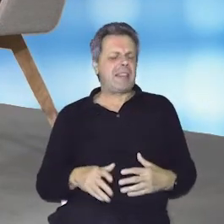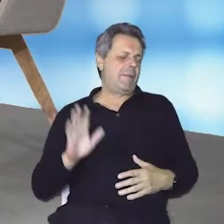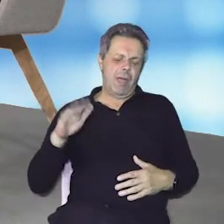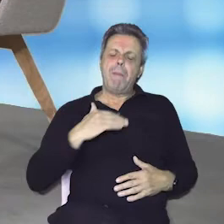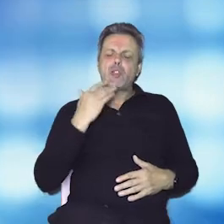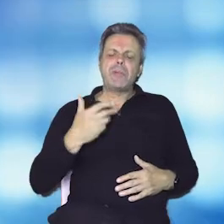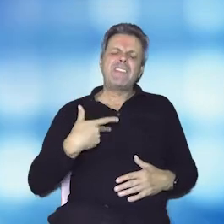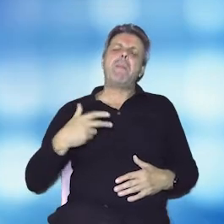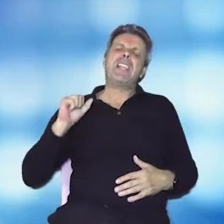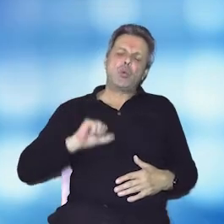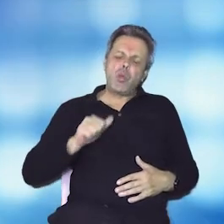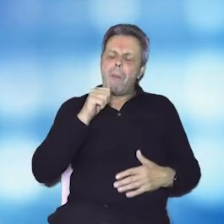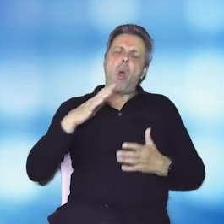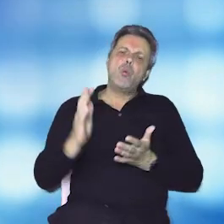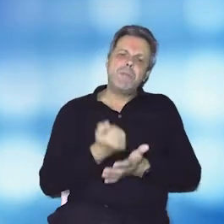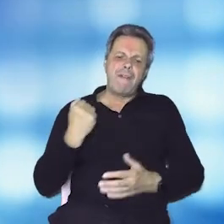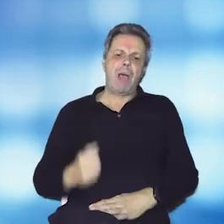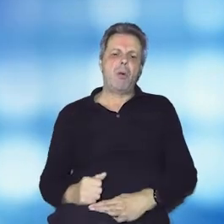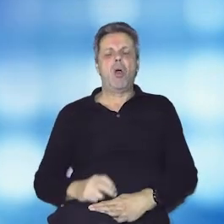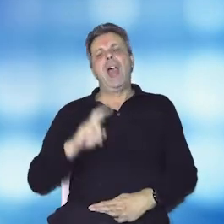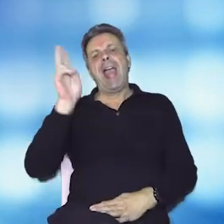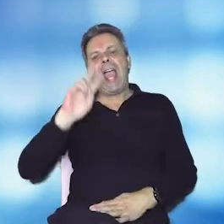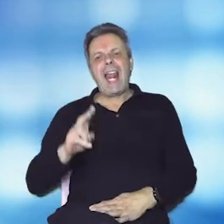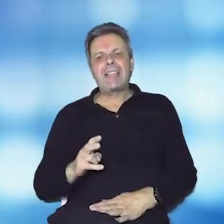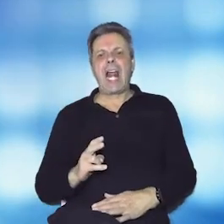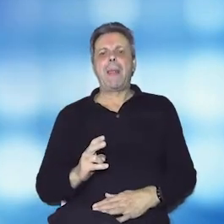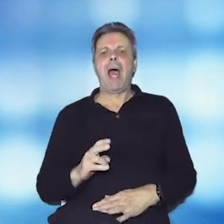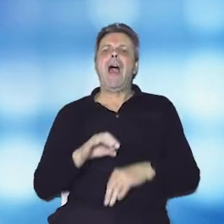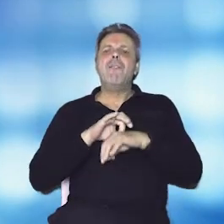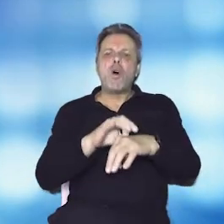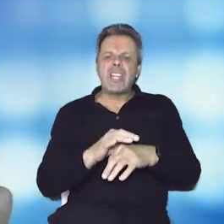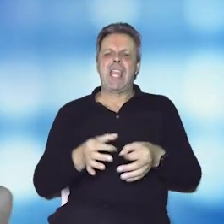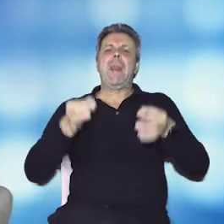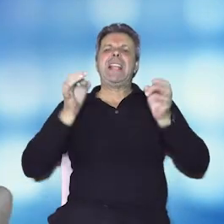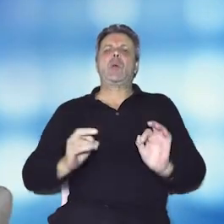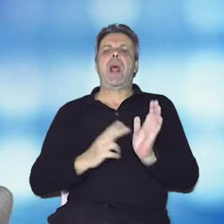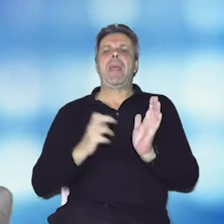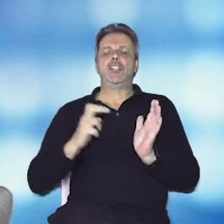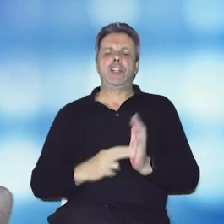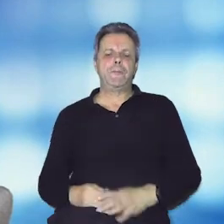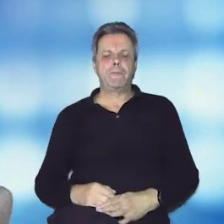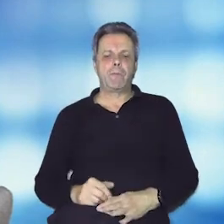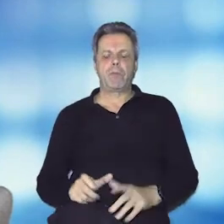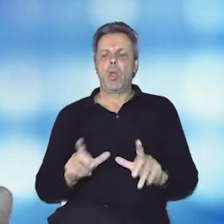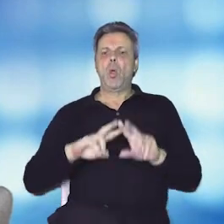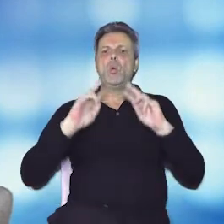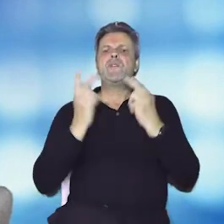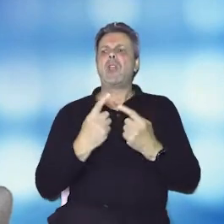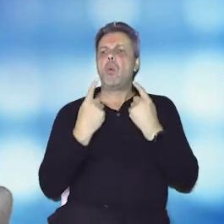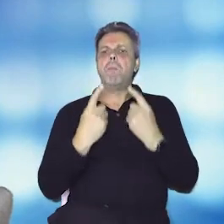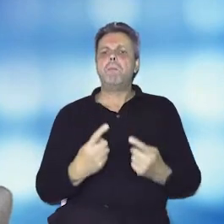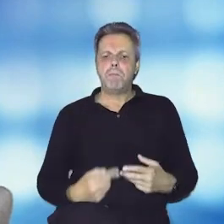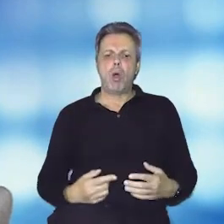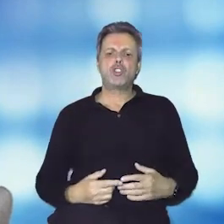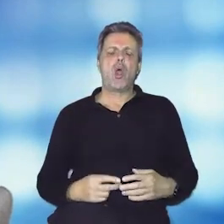se trudimo i uspijevamo elektranu voziti na siguran način. U svijetu postoje neke